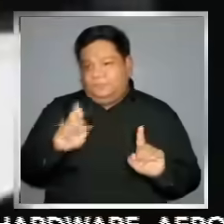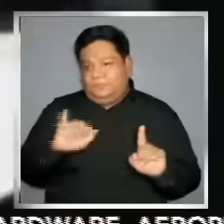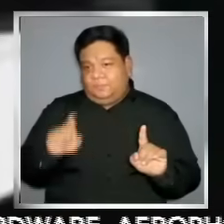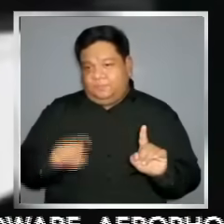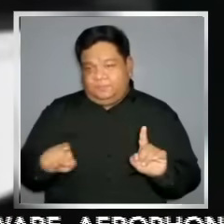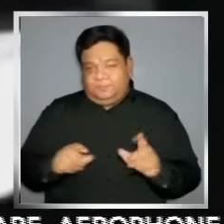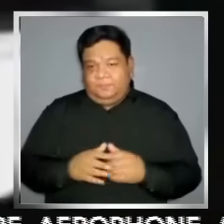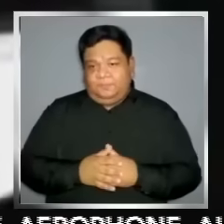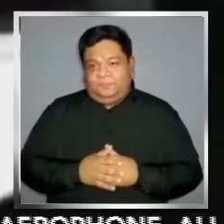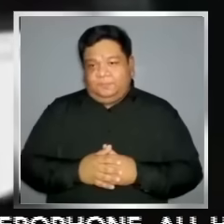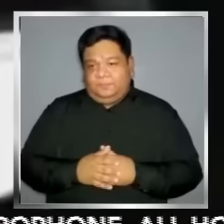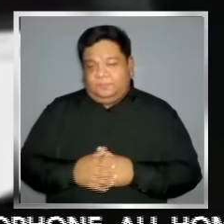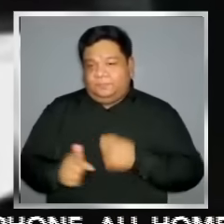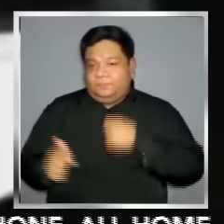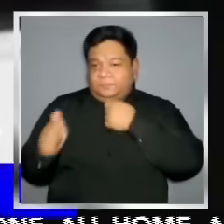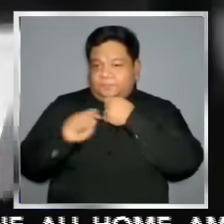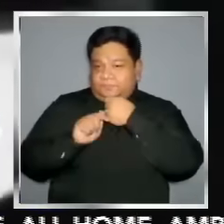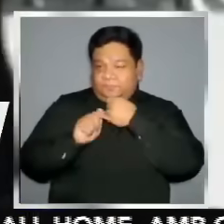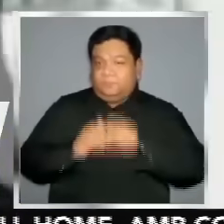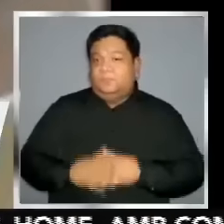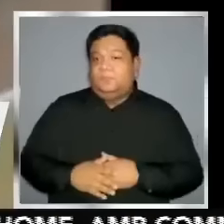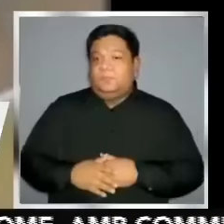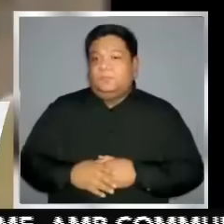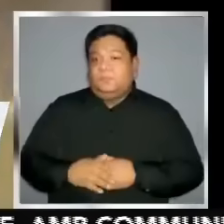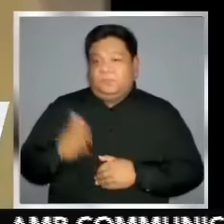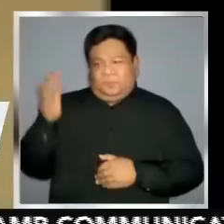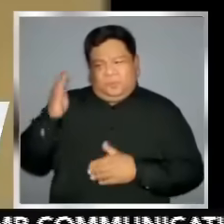Mula sa pagiging maliit na radio station,